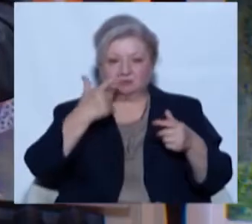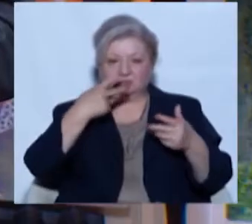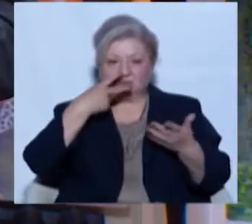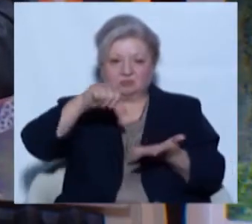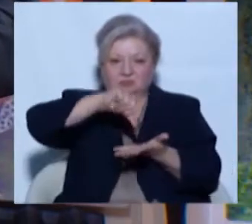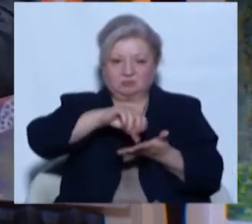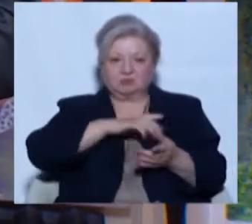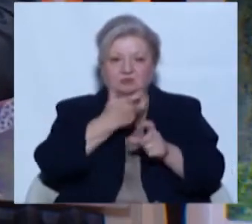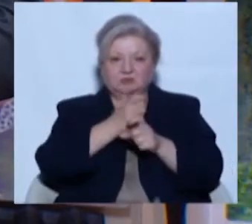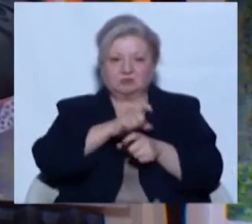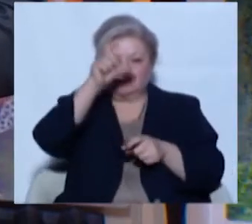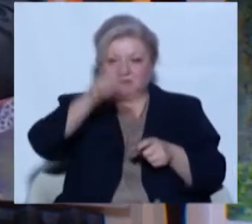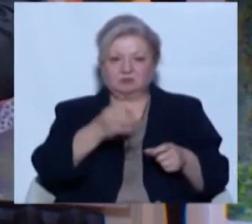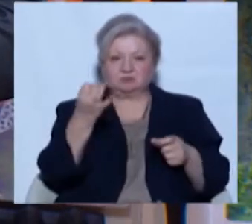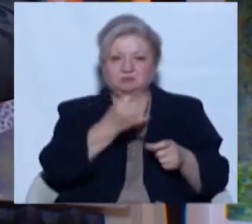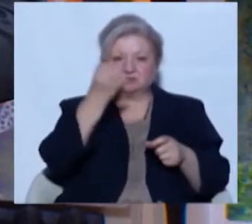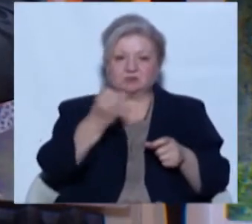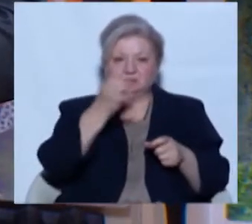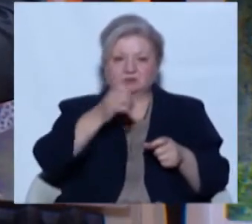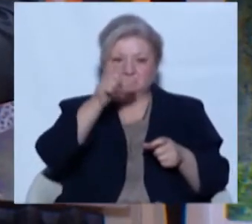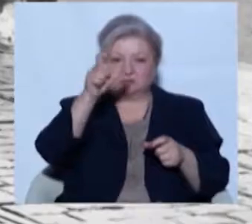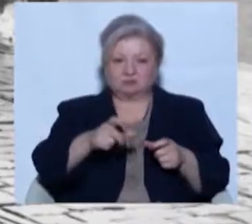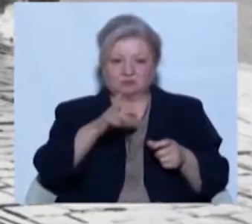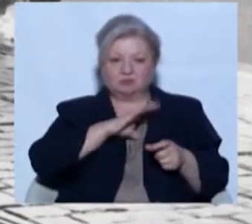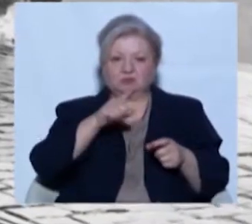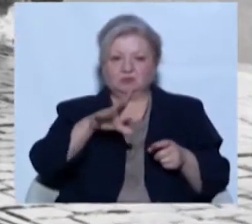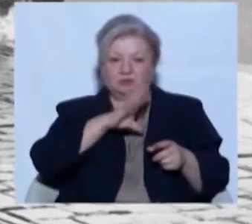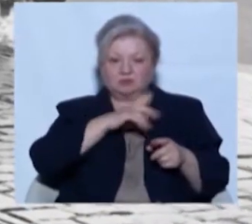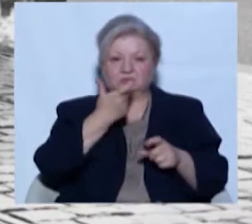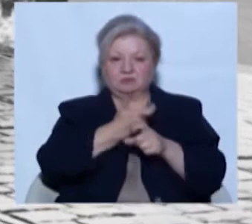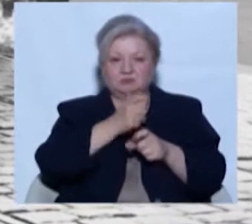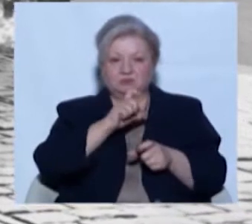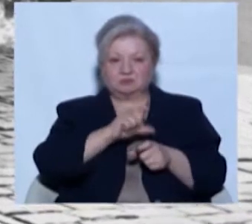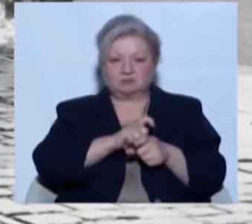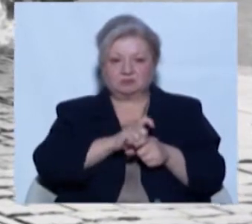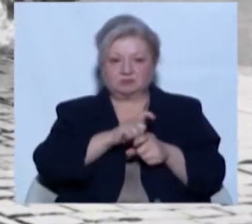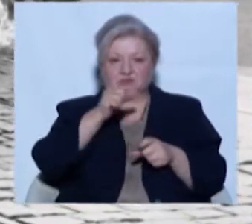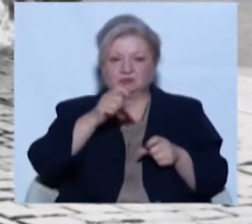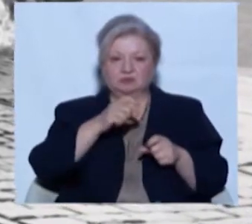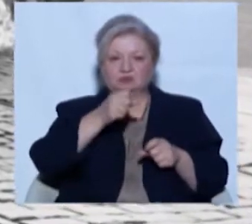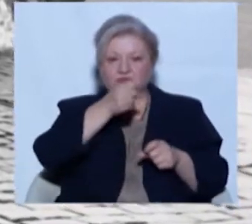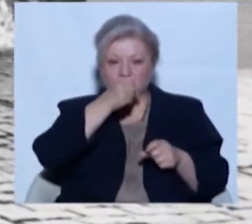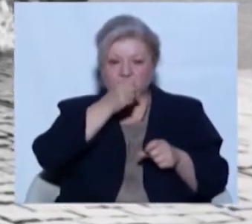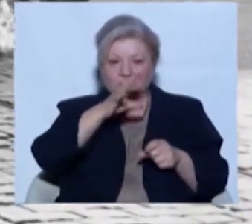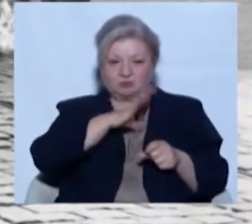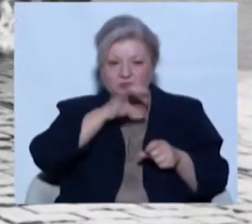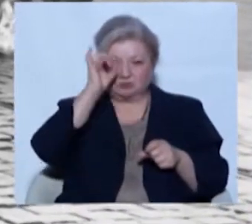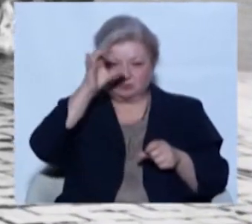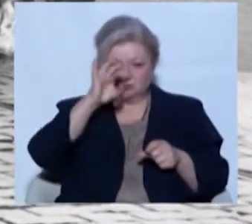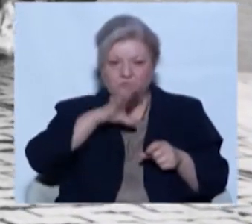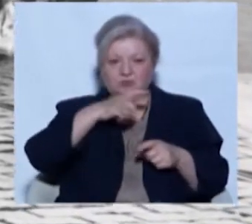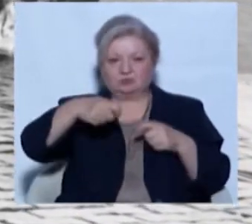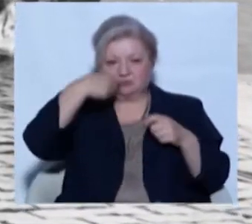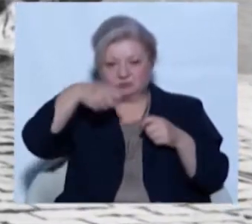საინტერესო პოლიტიკური ფიგურა. Ის იყო ძალიან ავტორიტეტული ჟურნალისტი და